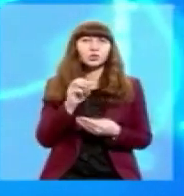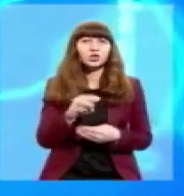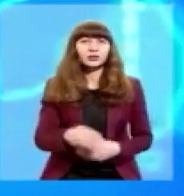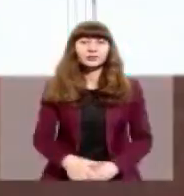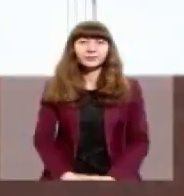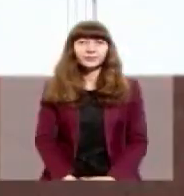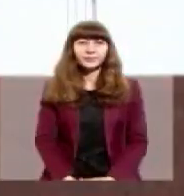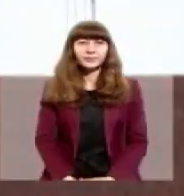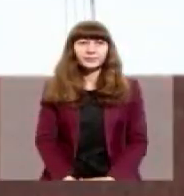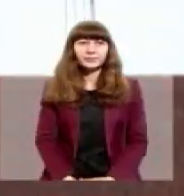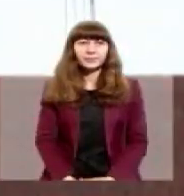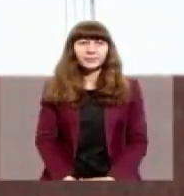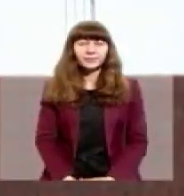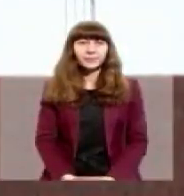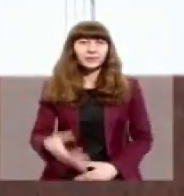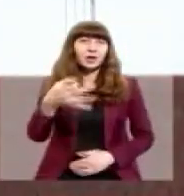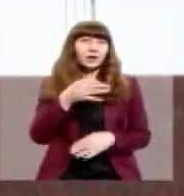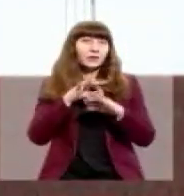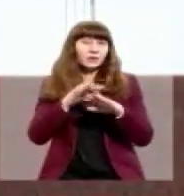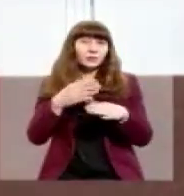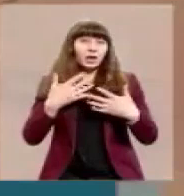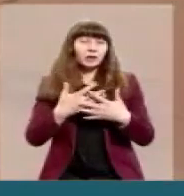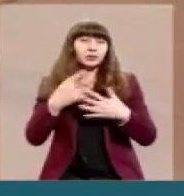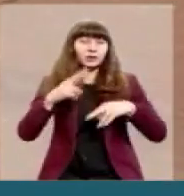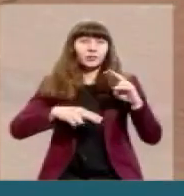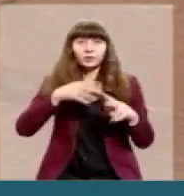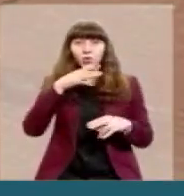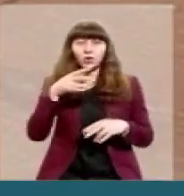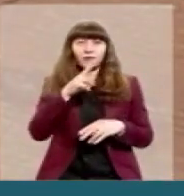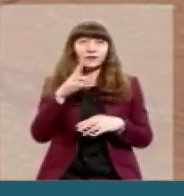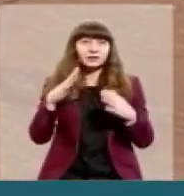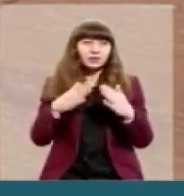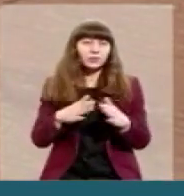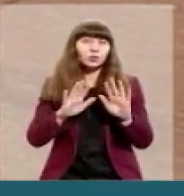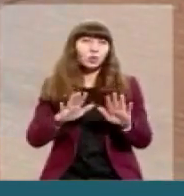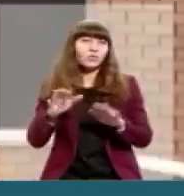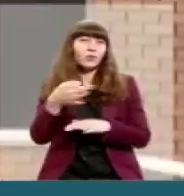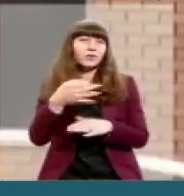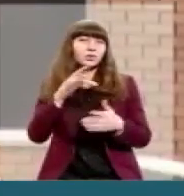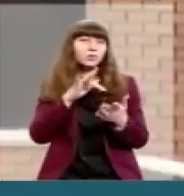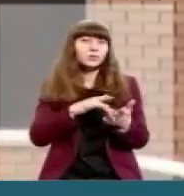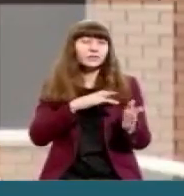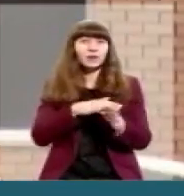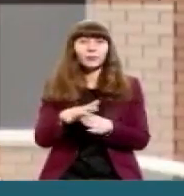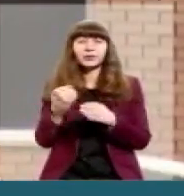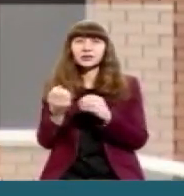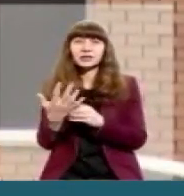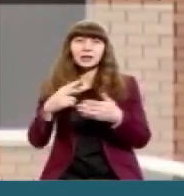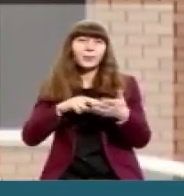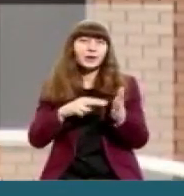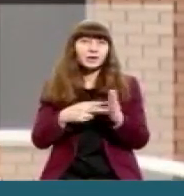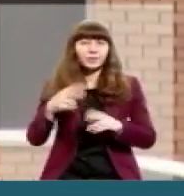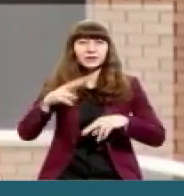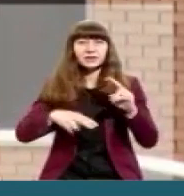коллеги. В области идет активное строительство многоквартирного жилья. Только в областном центре реализуется несколько проектов